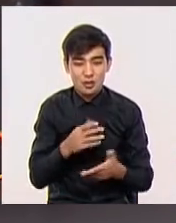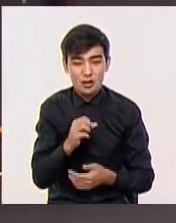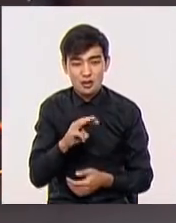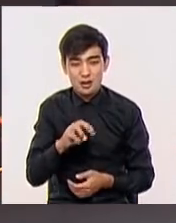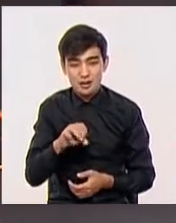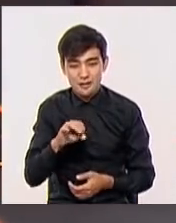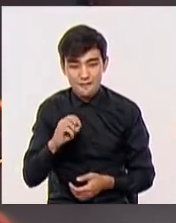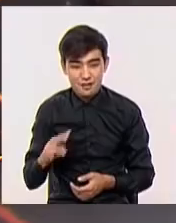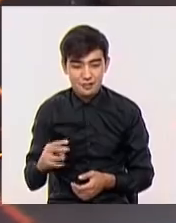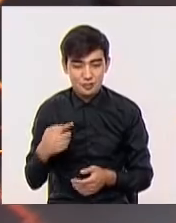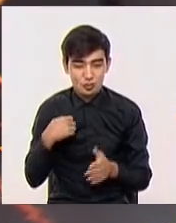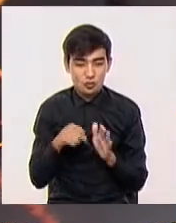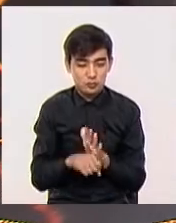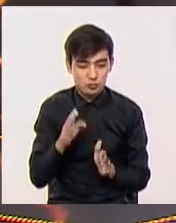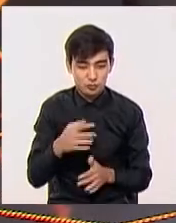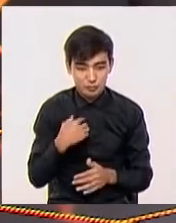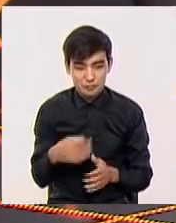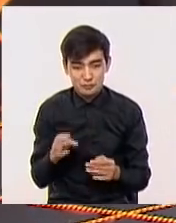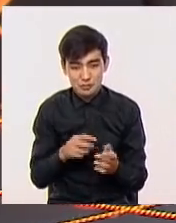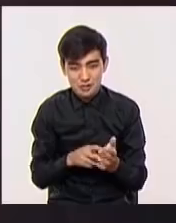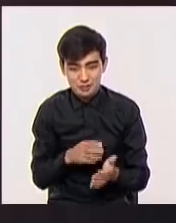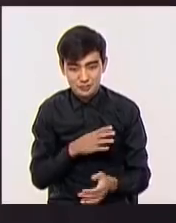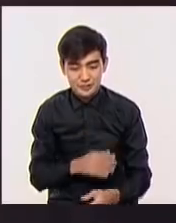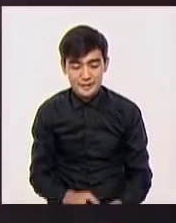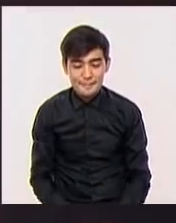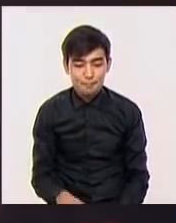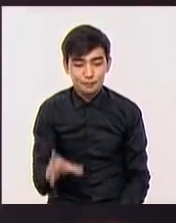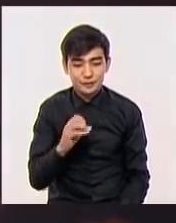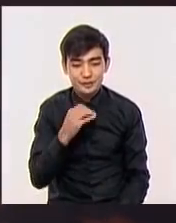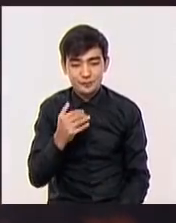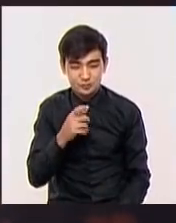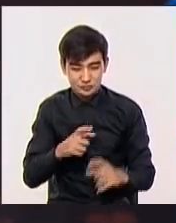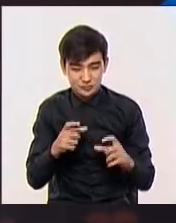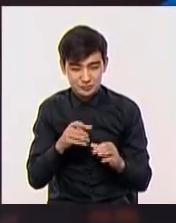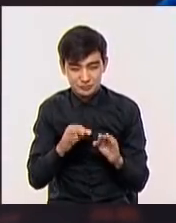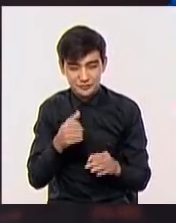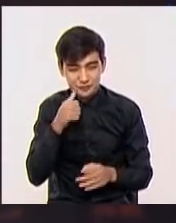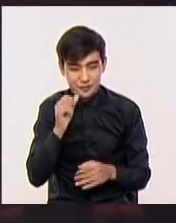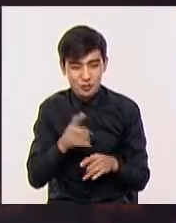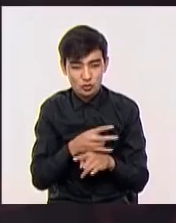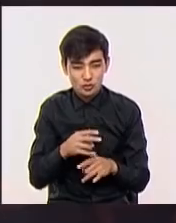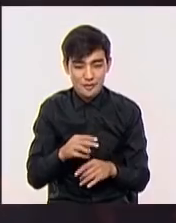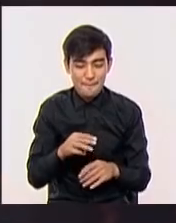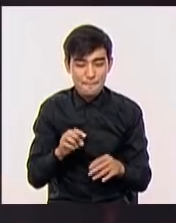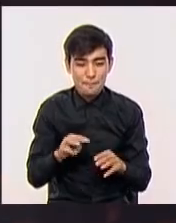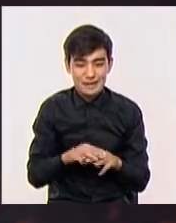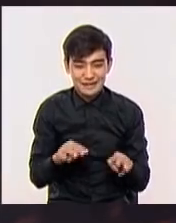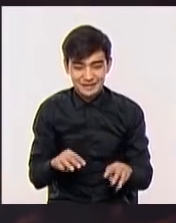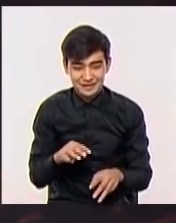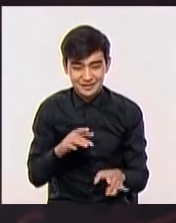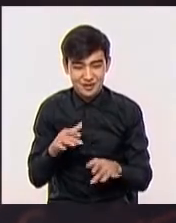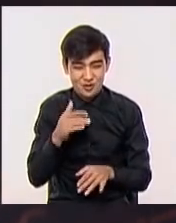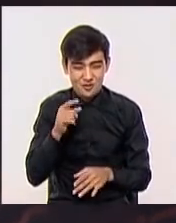кетеді, басымызды қауіп кеткіміз келмейді деп түсіндірді. Айта кету керек, кеше кешкісін сыртқы істер министрлігі Кабулдағы